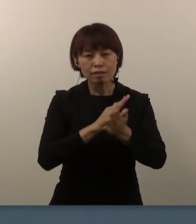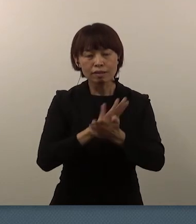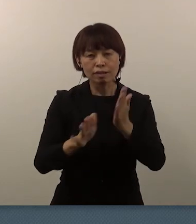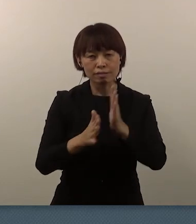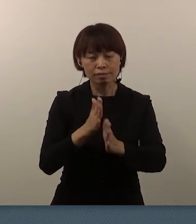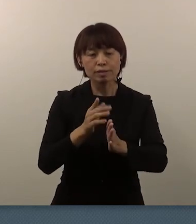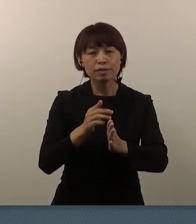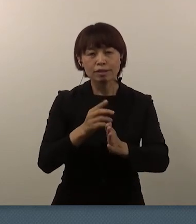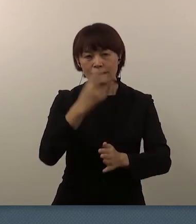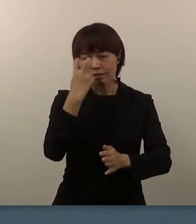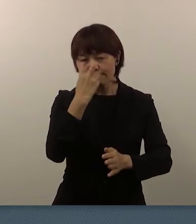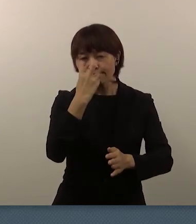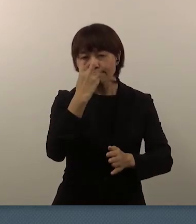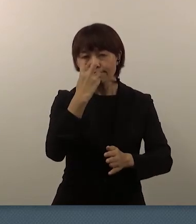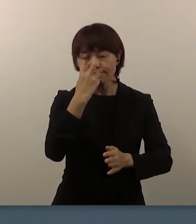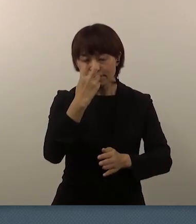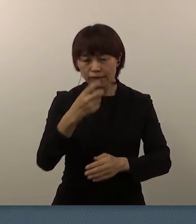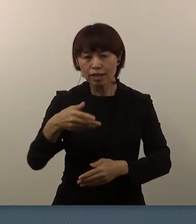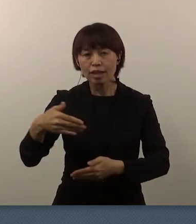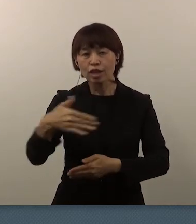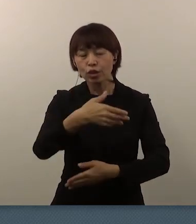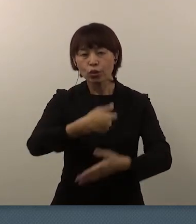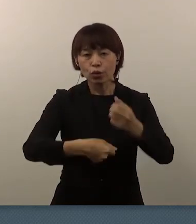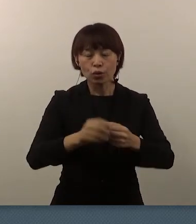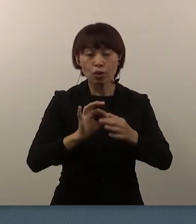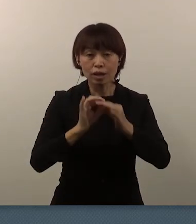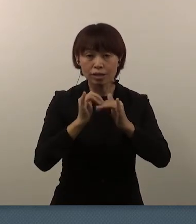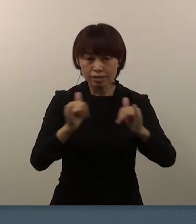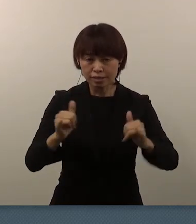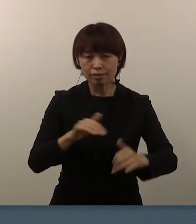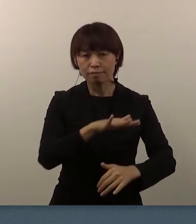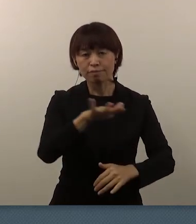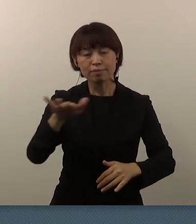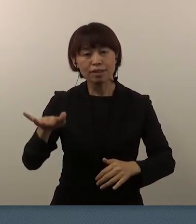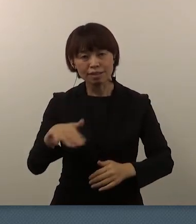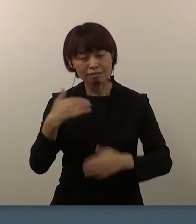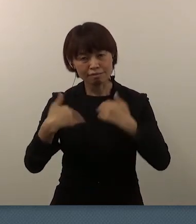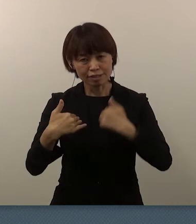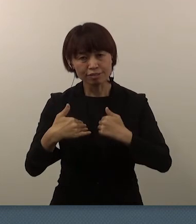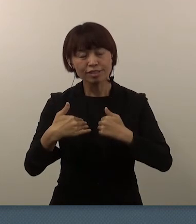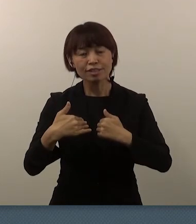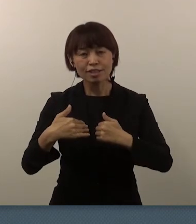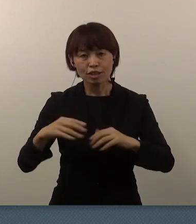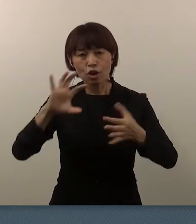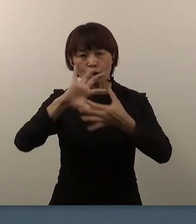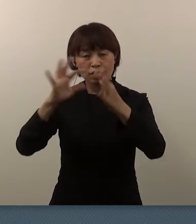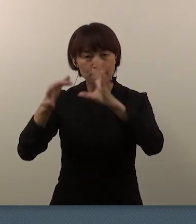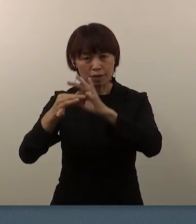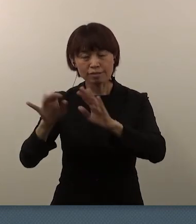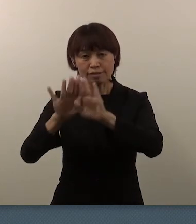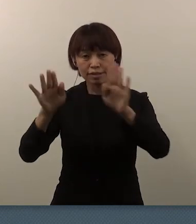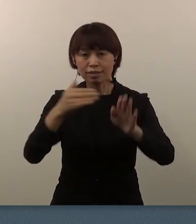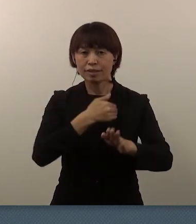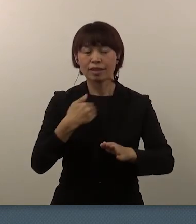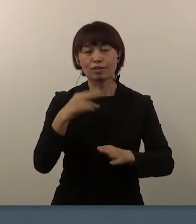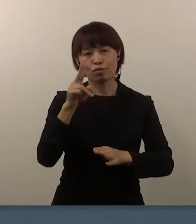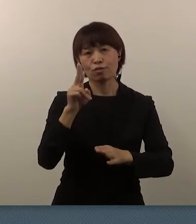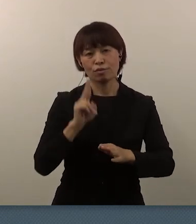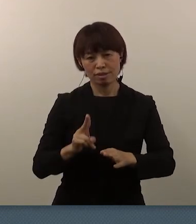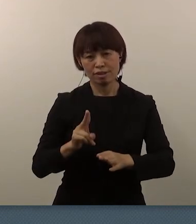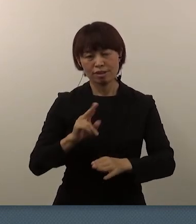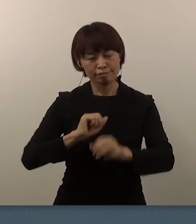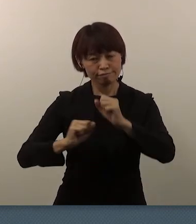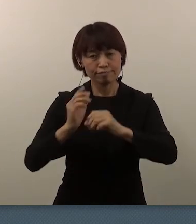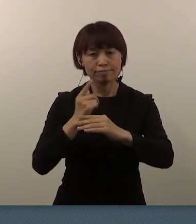このオリンピックを迎えられるように丁寧に説明していって最終的な形を作り上げていきたい、そういう考えています。